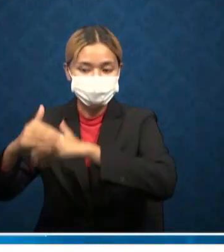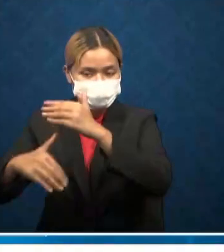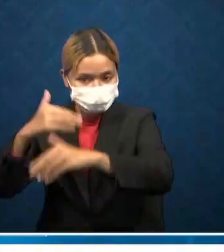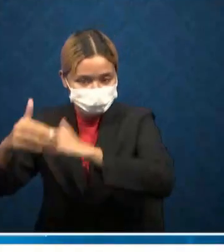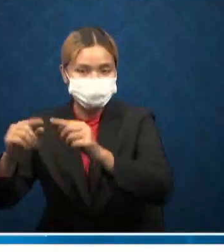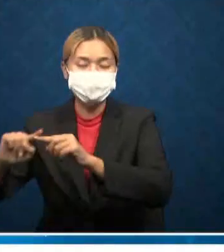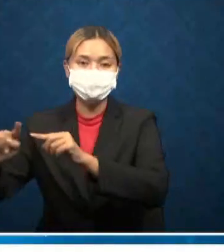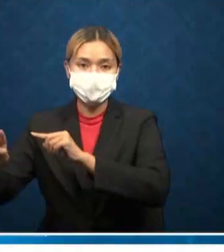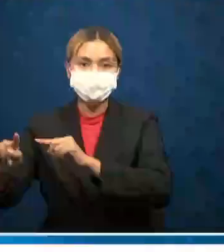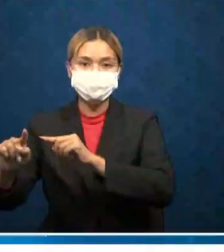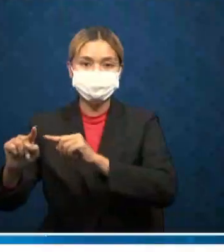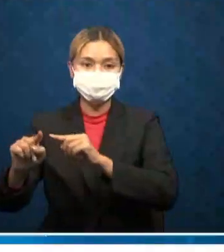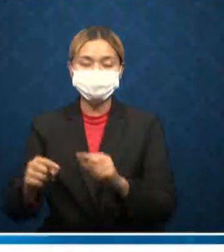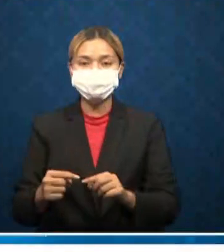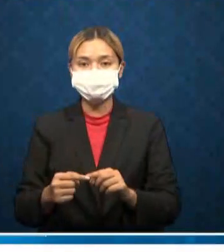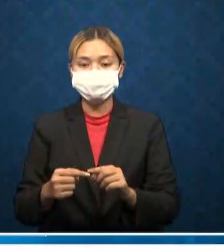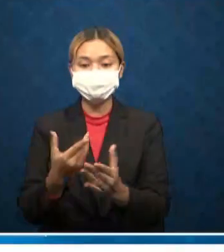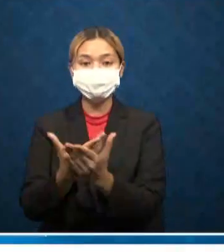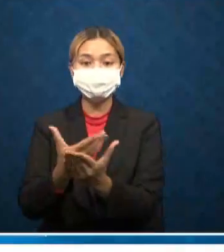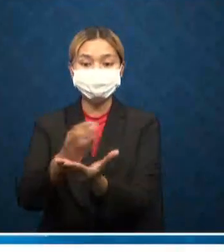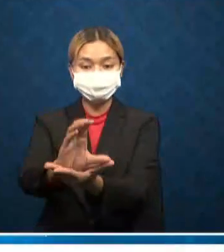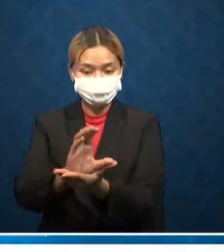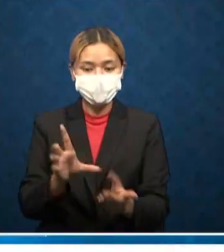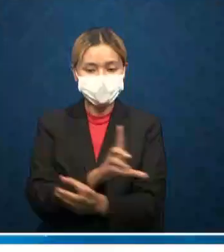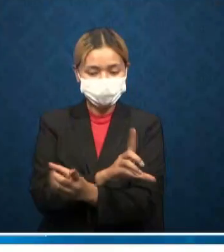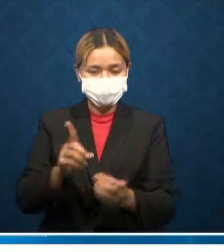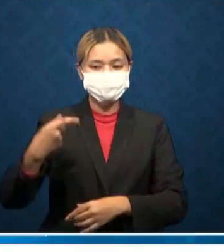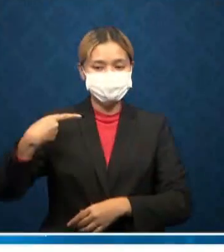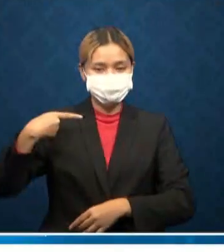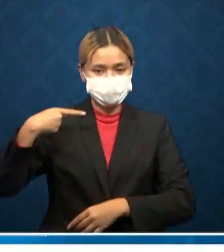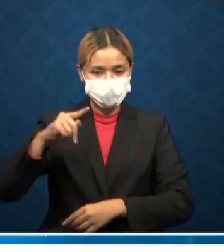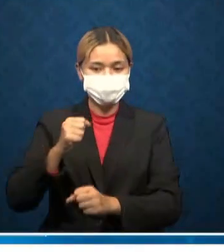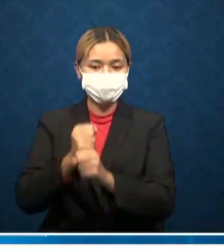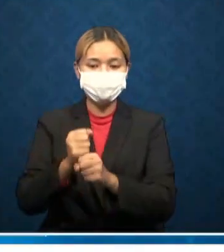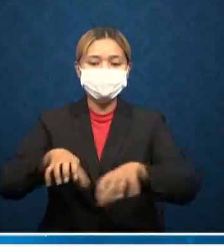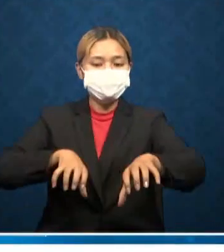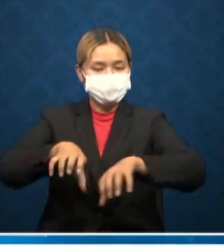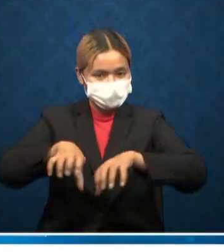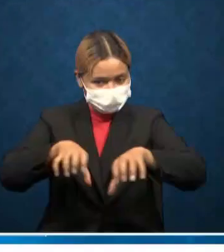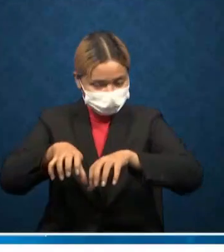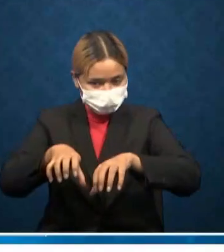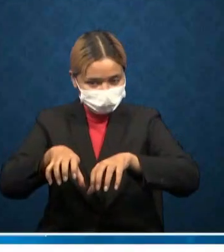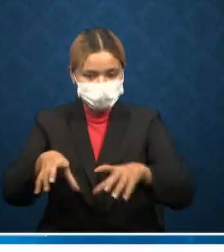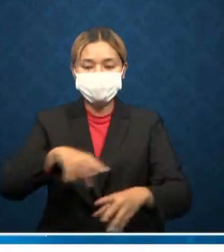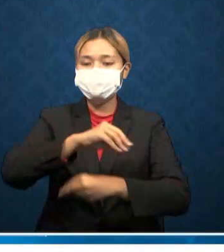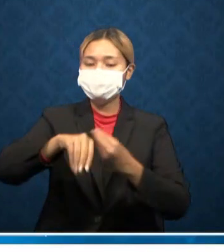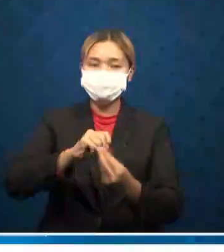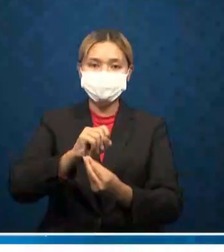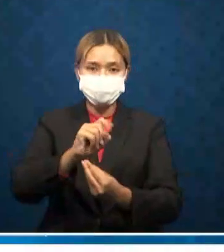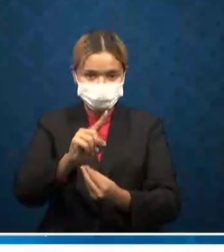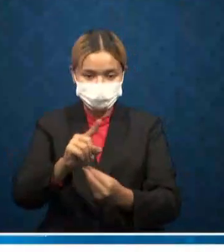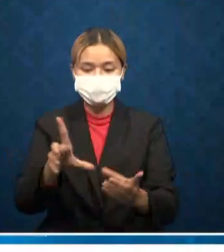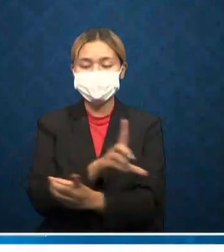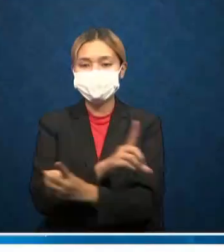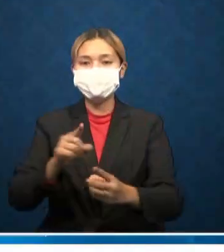ให้มีการนำทุนทางวัฒนธรรมมาใช้ประโยชน์เพื่อเพิ่มมูลค่าทางเศรษฐกิจและคุณค่า